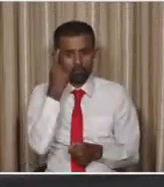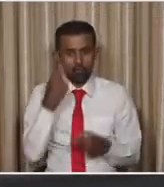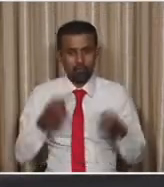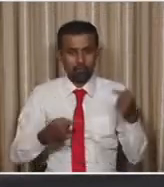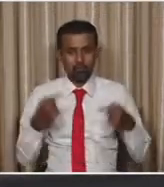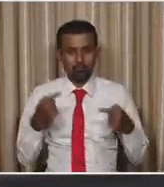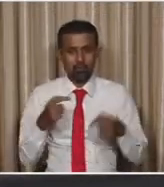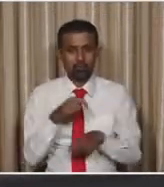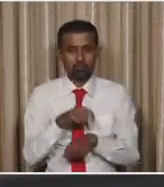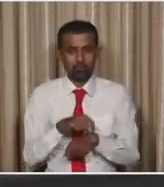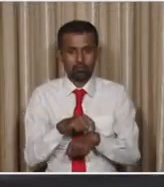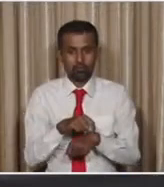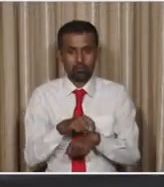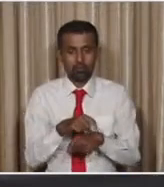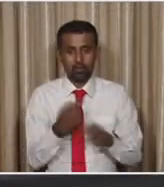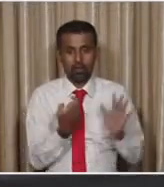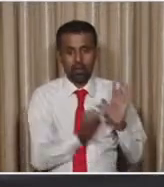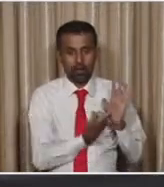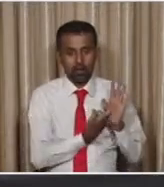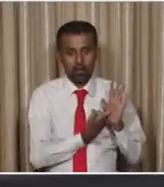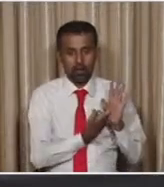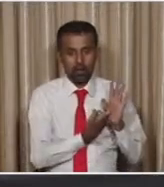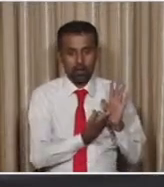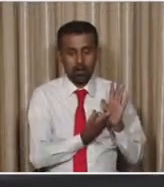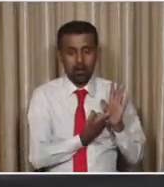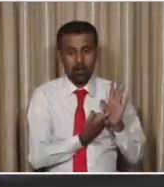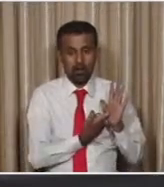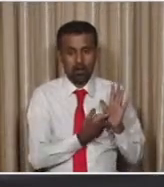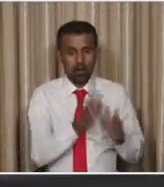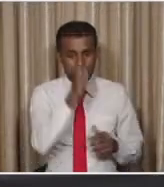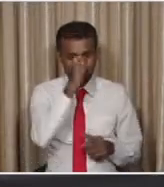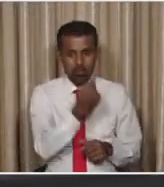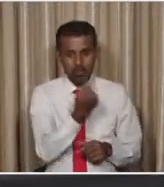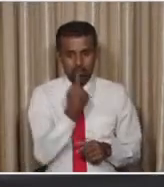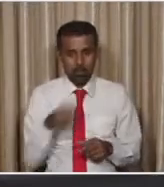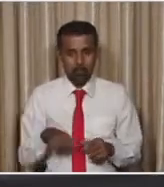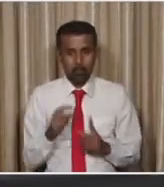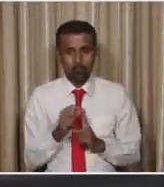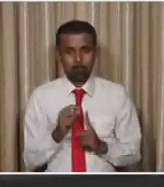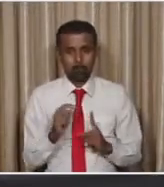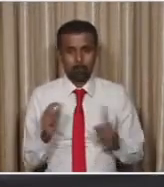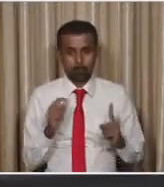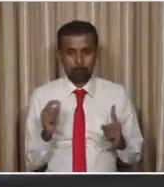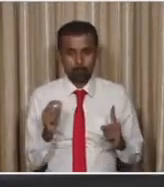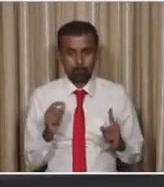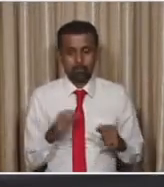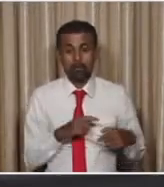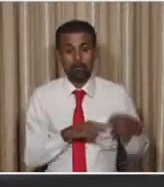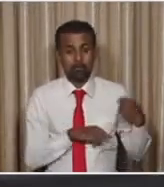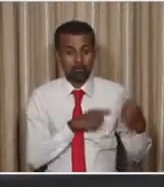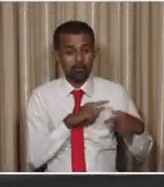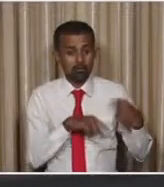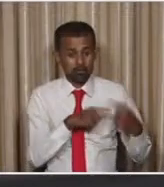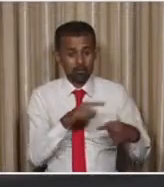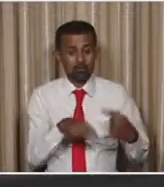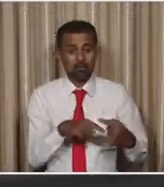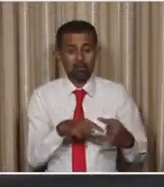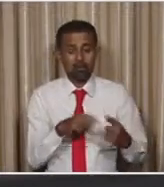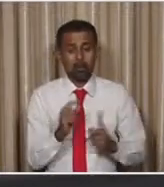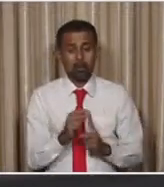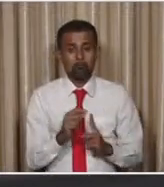විවාදයට ගැනෙනවා. රවුෆ් හකීම් මන්ත්‍රීතුමා කිව්වා මේ පාර්ලිමේන්තුව දිගින් දිගටම